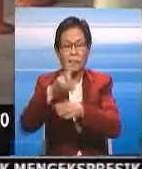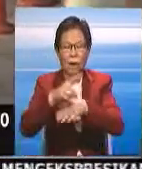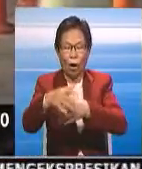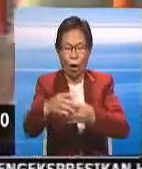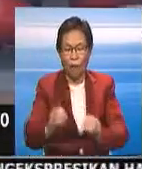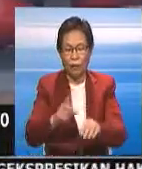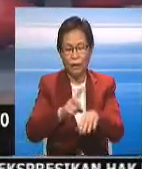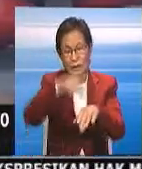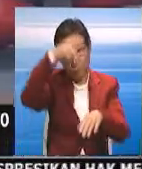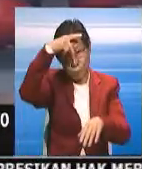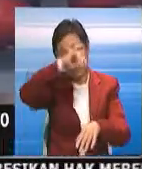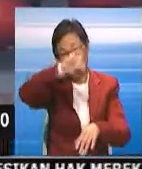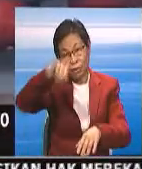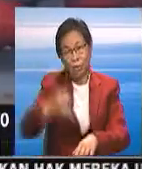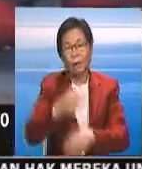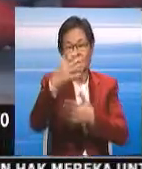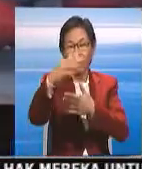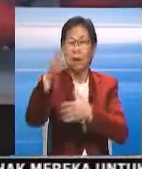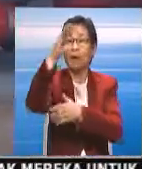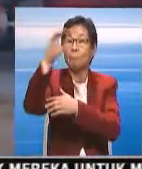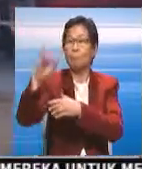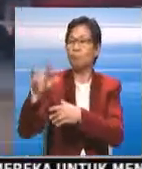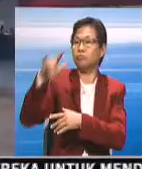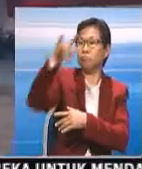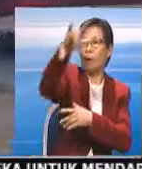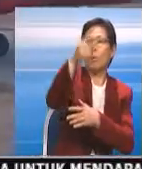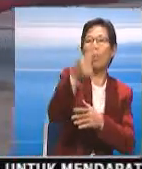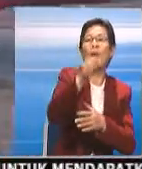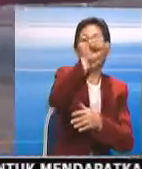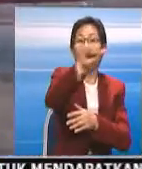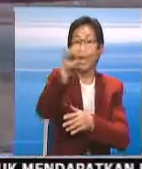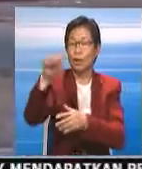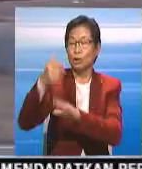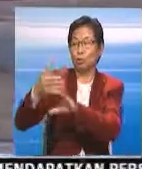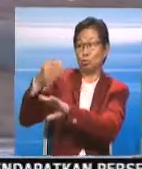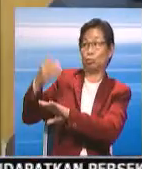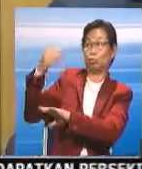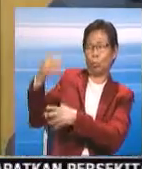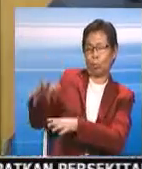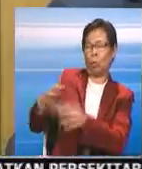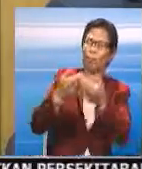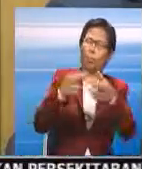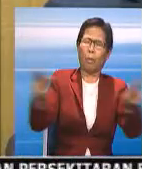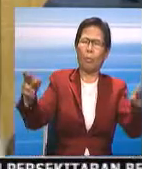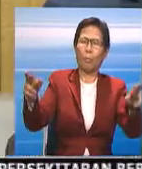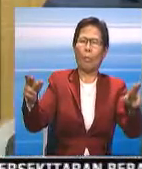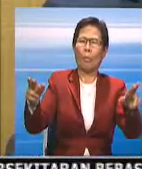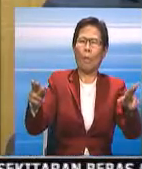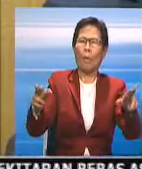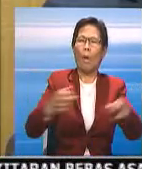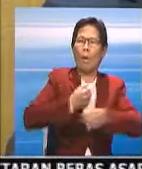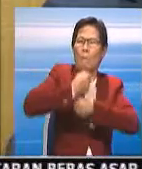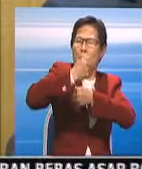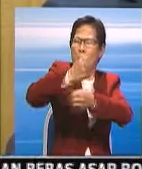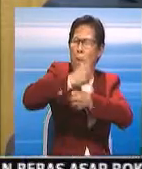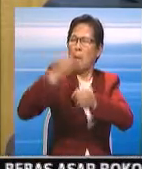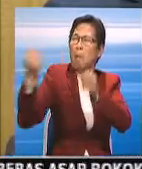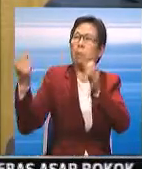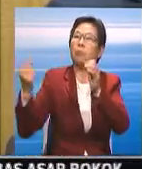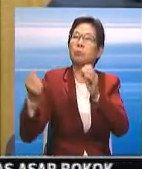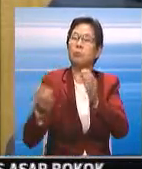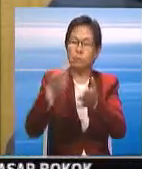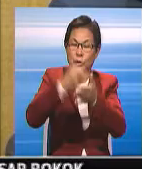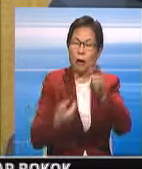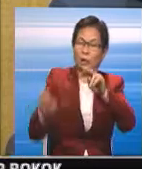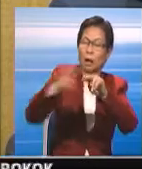di Putrajaya. Syarikat penerbangan tambang rendah AirAsia sebelum ini melancarkan petisyen bagi membantah caj tambahan